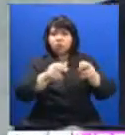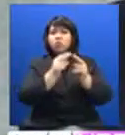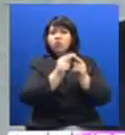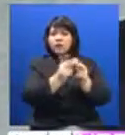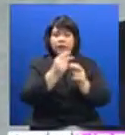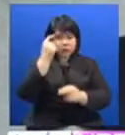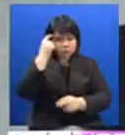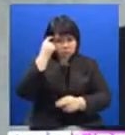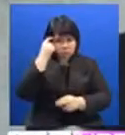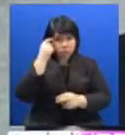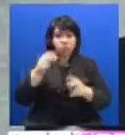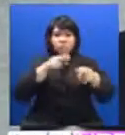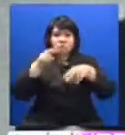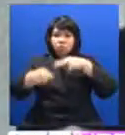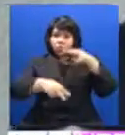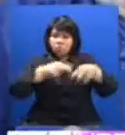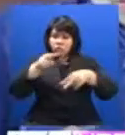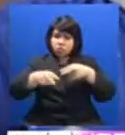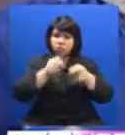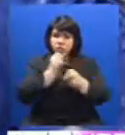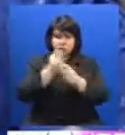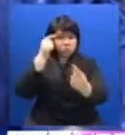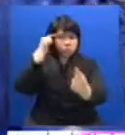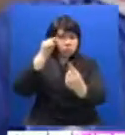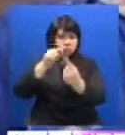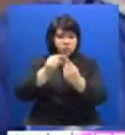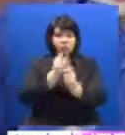ชาวบ้านร่วมตรวจสอบให้เป็นไปตามวัตถุประสงค์